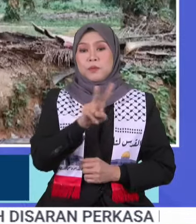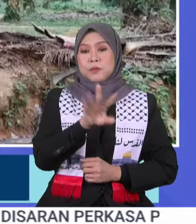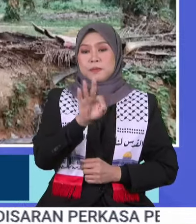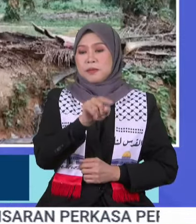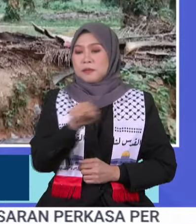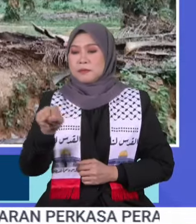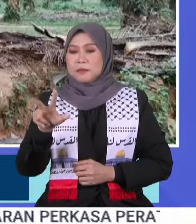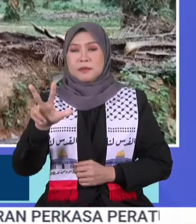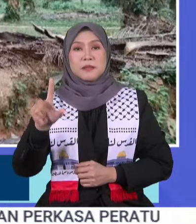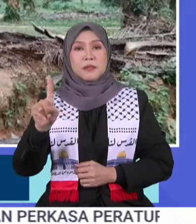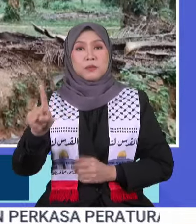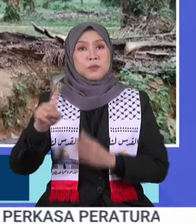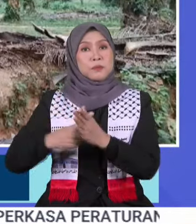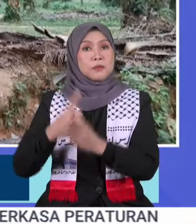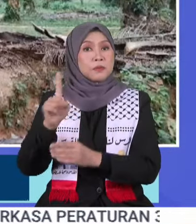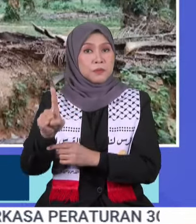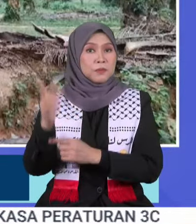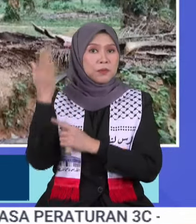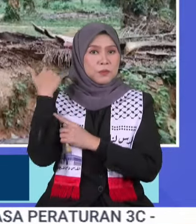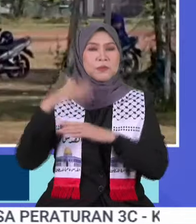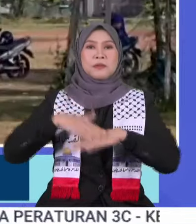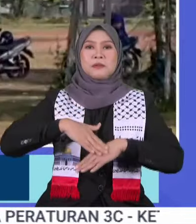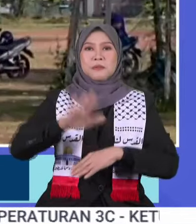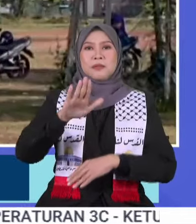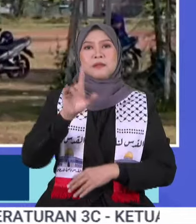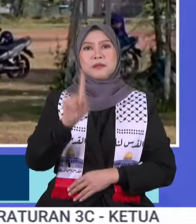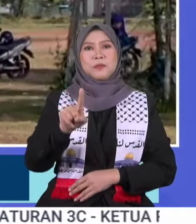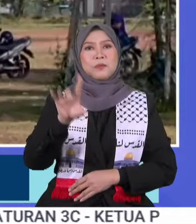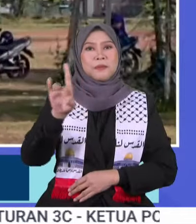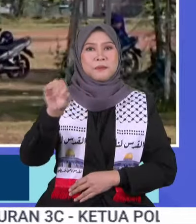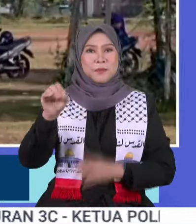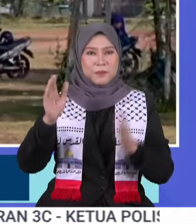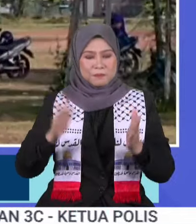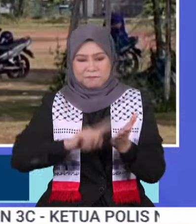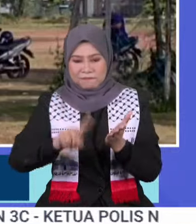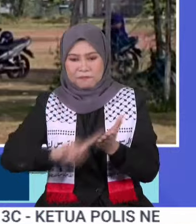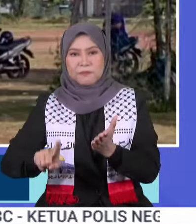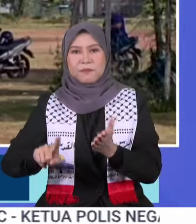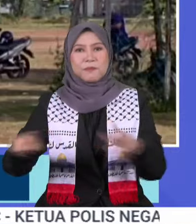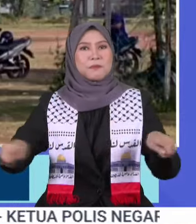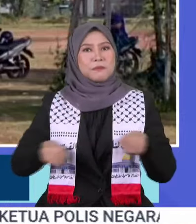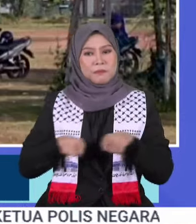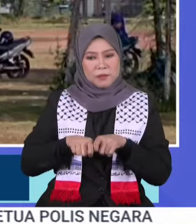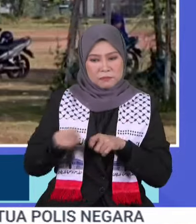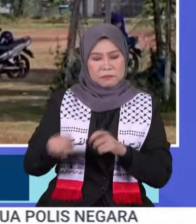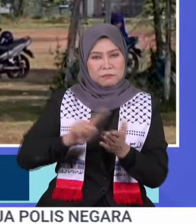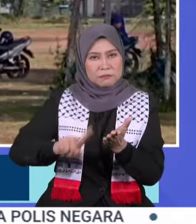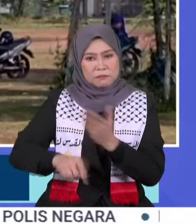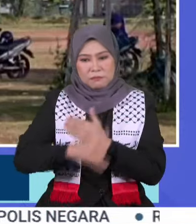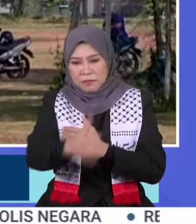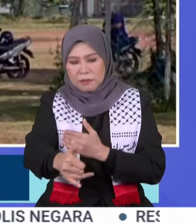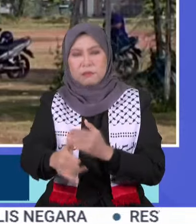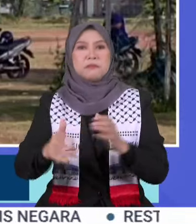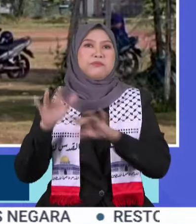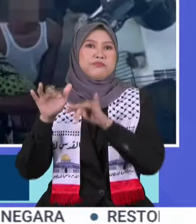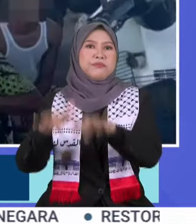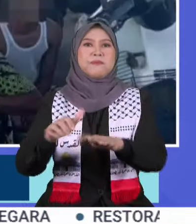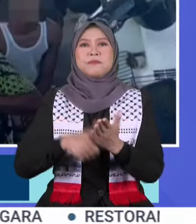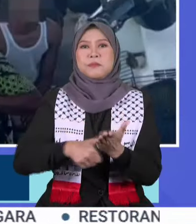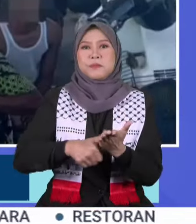29 hingga 31 Januari lalu. Lebih 180 pemeriksaan dilakukan di beberapa lokasi dikenalpasti jadi sarang penagih